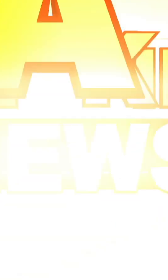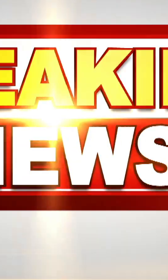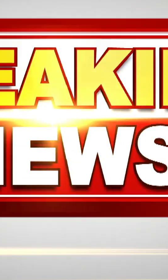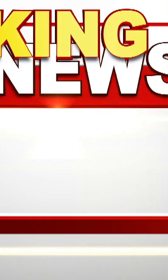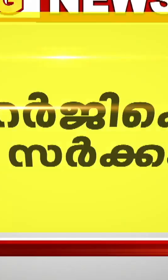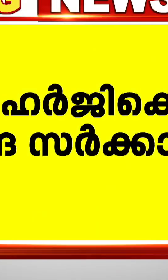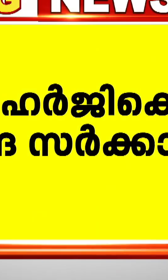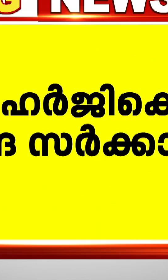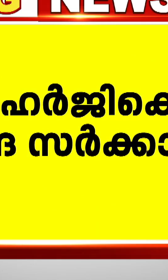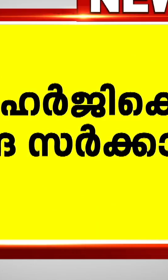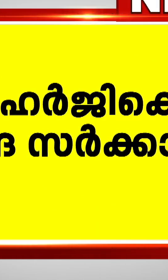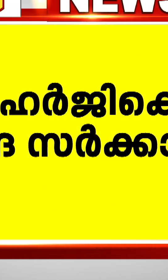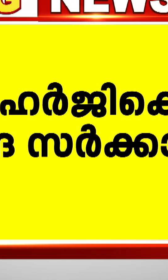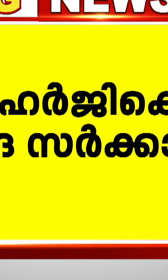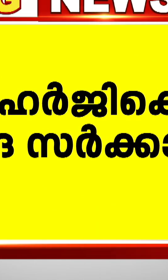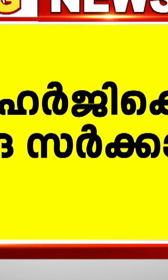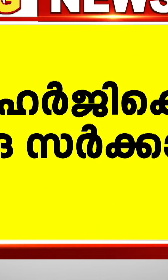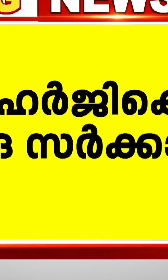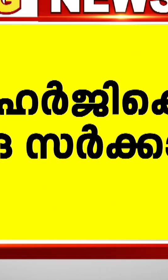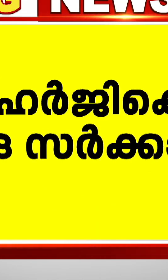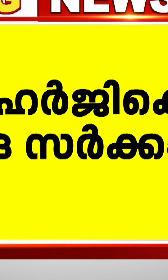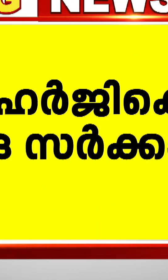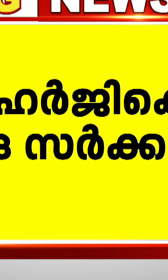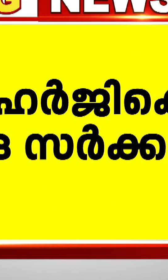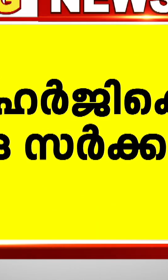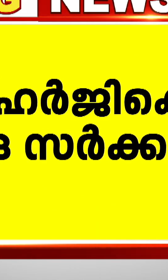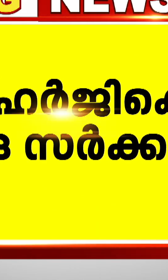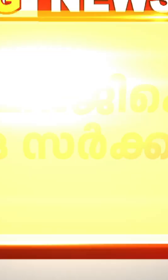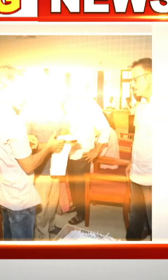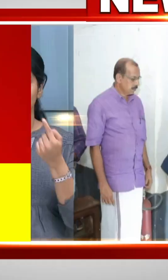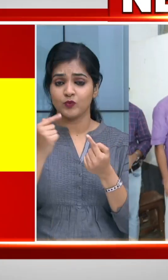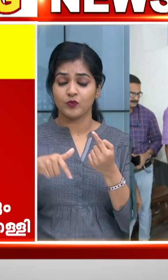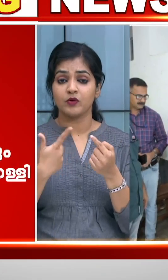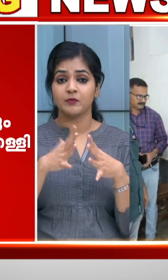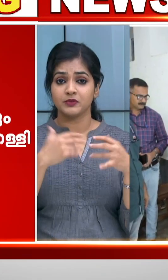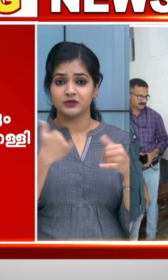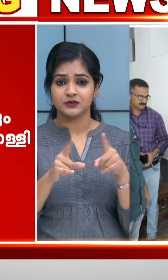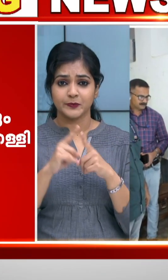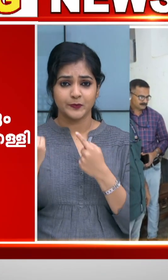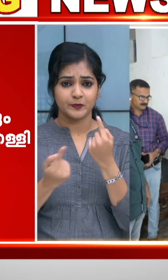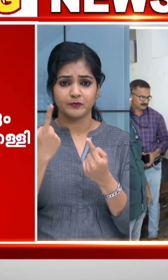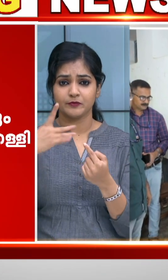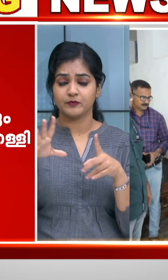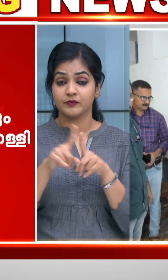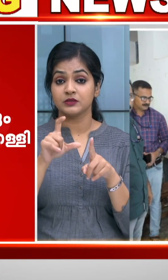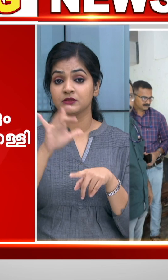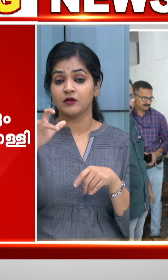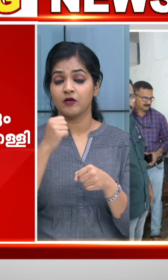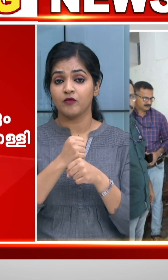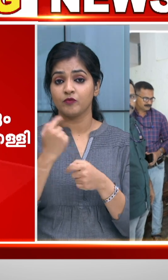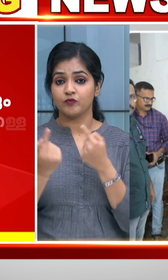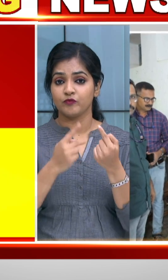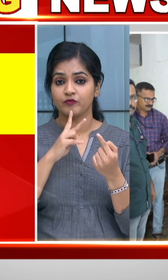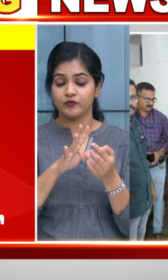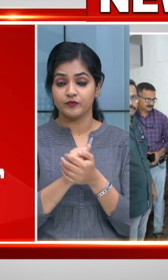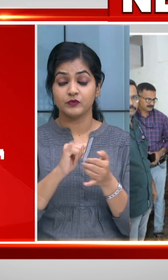തെരഞ്ഞെടുപ്പിന്റെ പടിവാതിലാണ് രാജ്യം എന്നതുപോലും ഓർക്കാതെയാണ് ഇത്തരത്തിലുള്ള ആരോപണങ്ങൾ ഉന്നയിക്കുന്നത് എന്നതടക്കമായിരുന്നു കേന്ദ്ര സർക്കാരിന്റെ വിമർശനം. സുപ്രീം